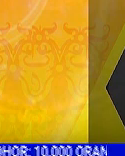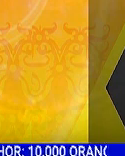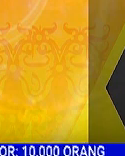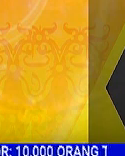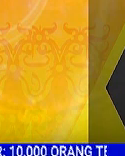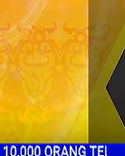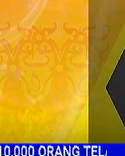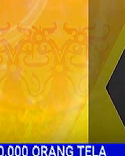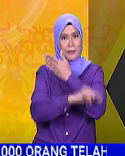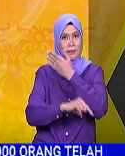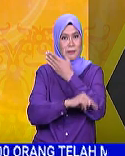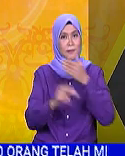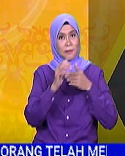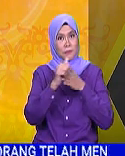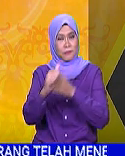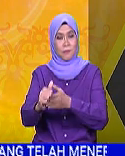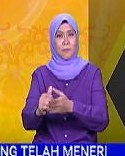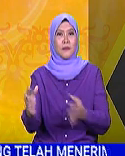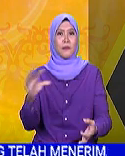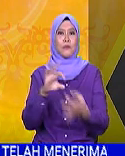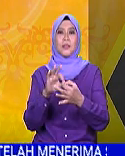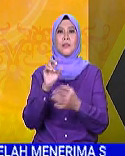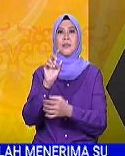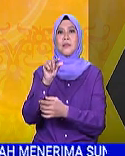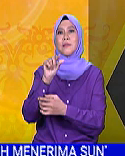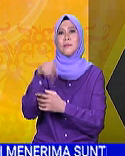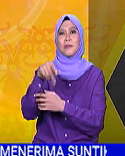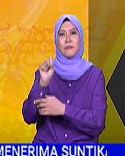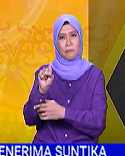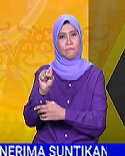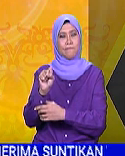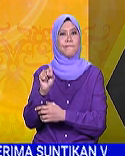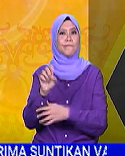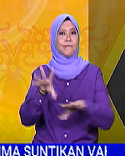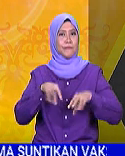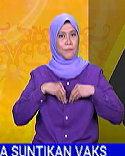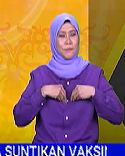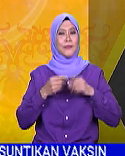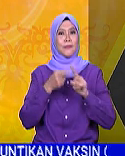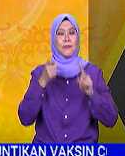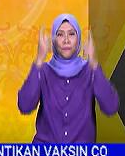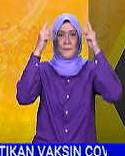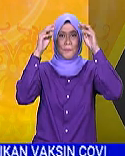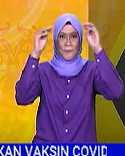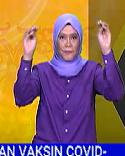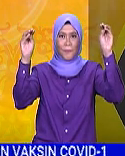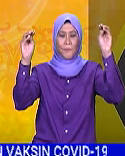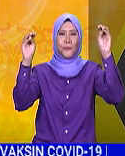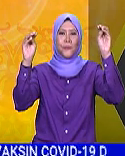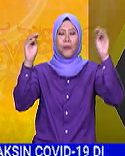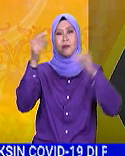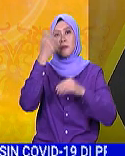kerajaan Negeri dibawah pimpinan gabungan Patties Rawa GPS menyambut baik keputusan Perdana Menteri transrimulyo Yasin